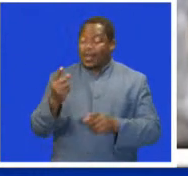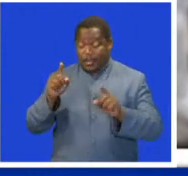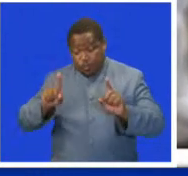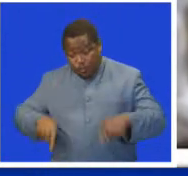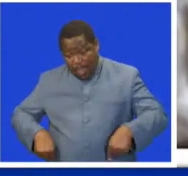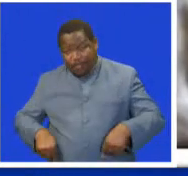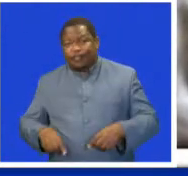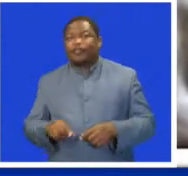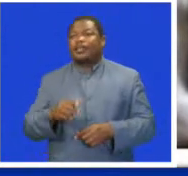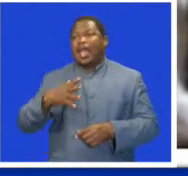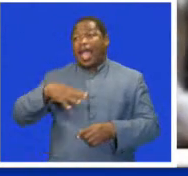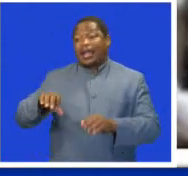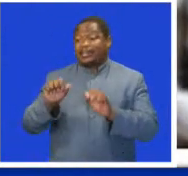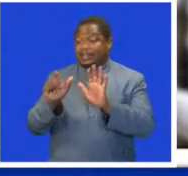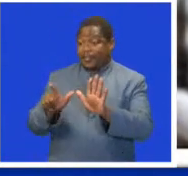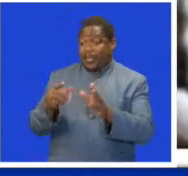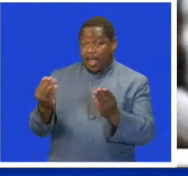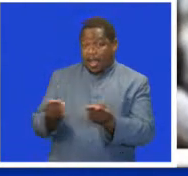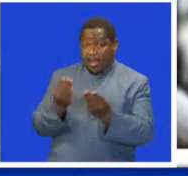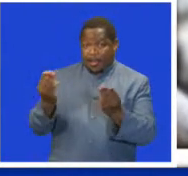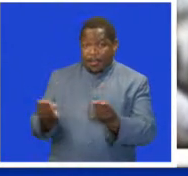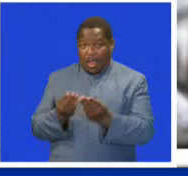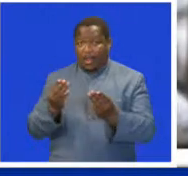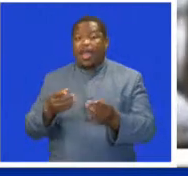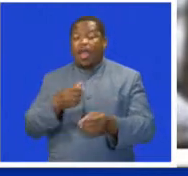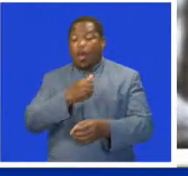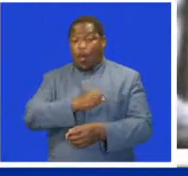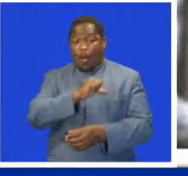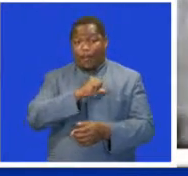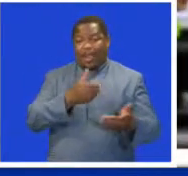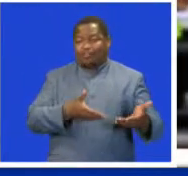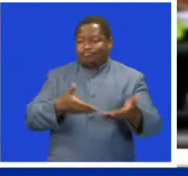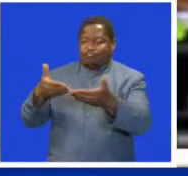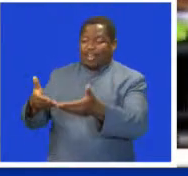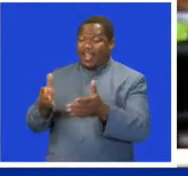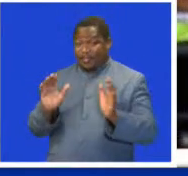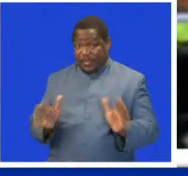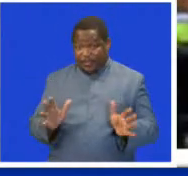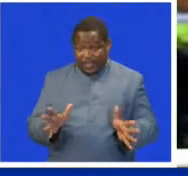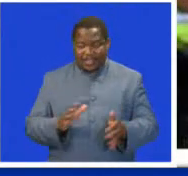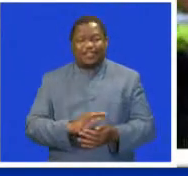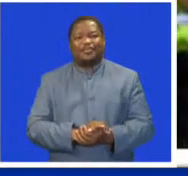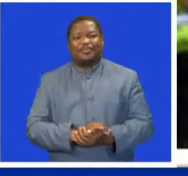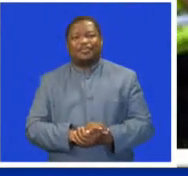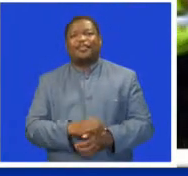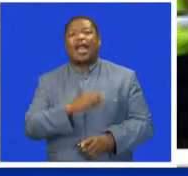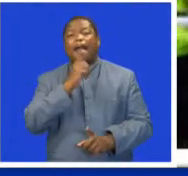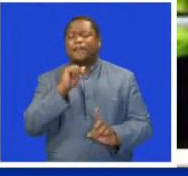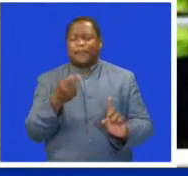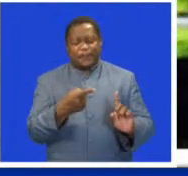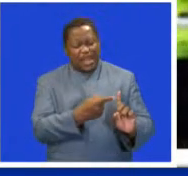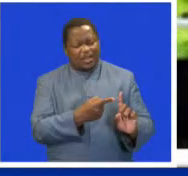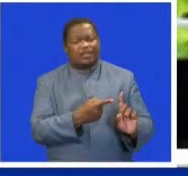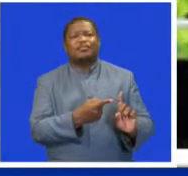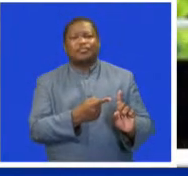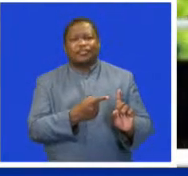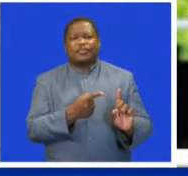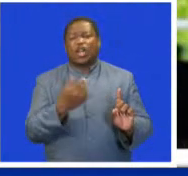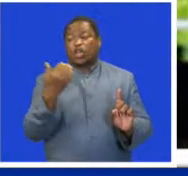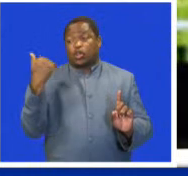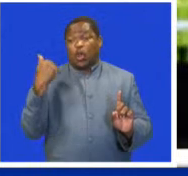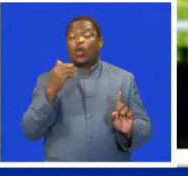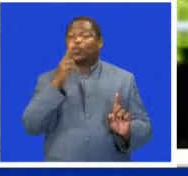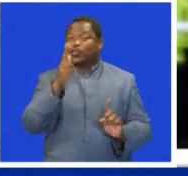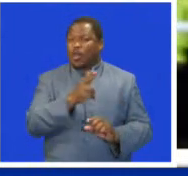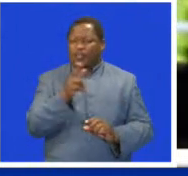labanye labasikhombisa balimele kabi kepha batawuphila. Kubikwa kuthi le ndvota ihlasele lamadvota ngelisonto